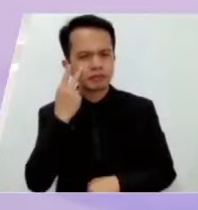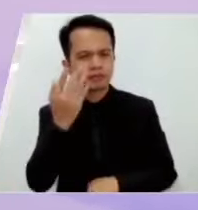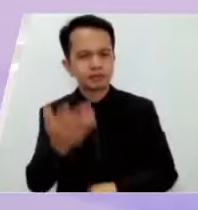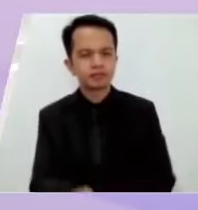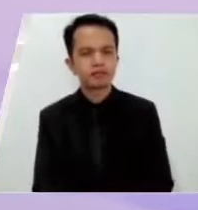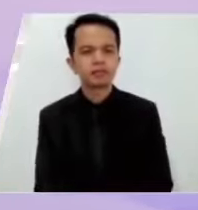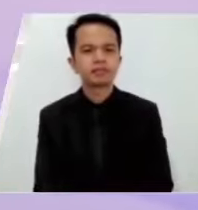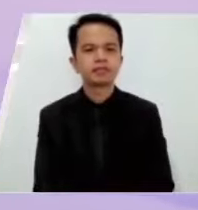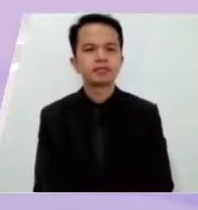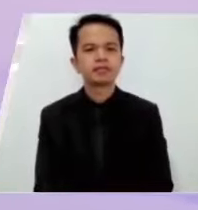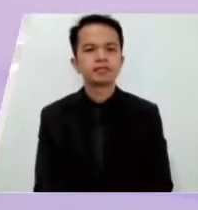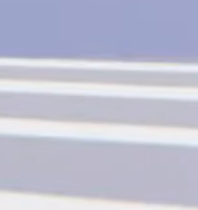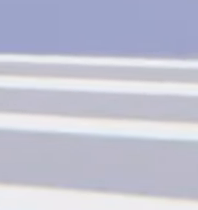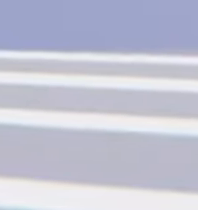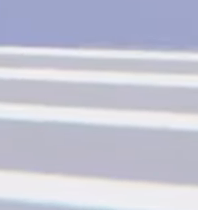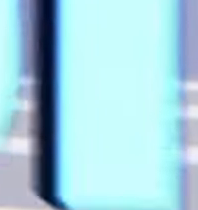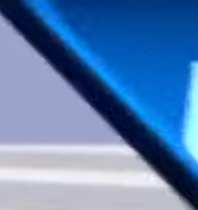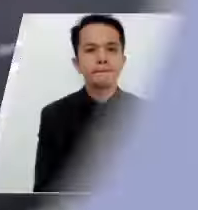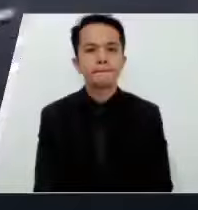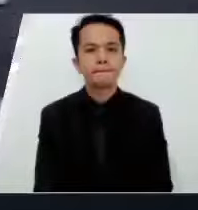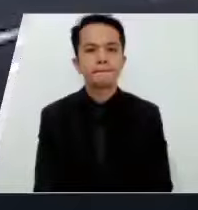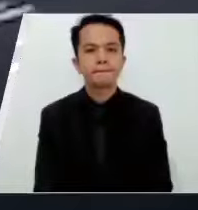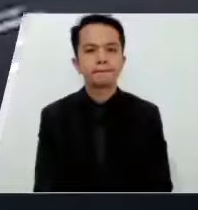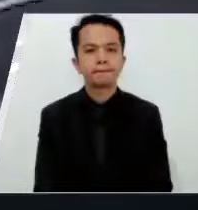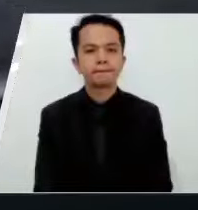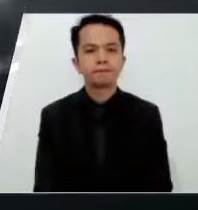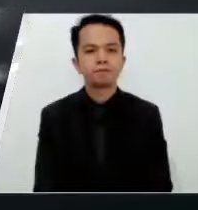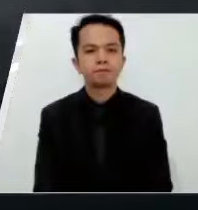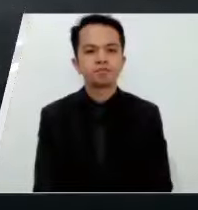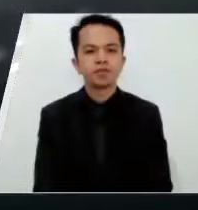Soriano at Marisol Abdurrahman.